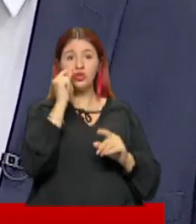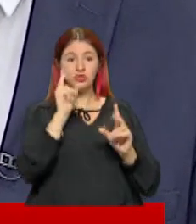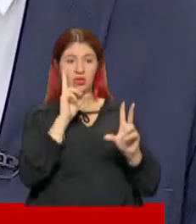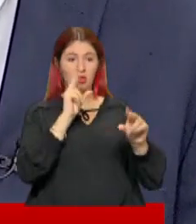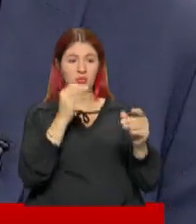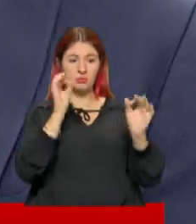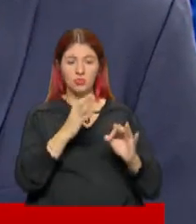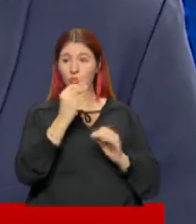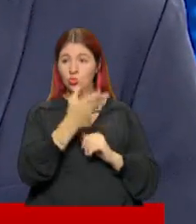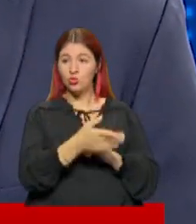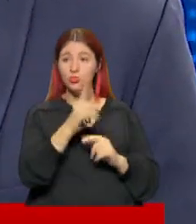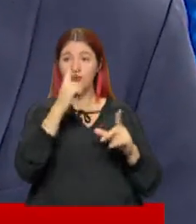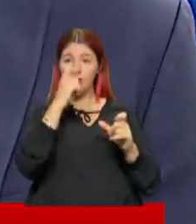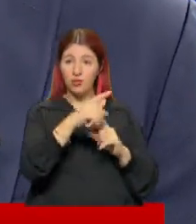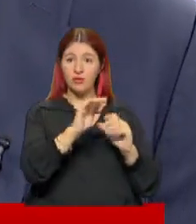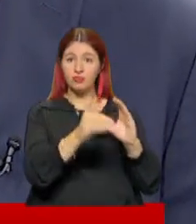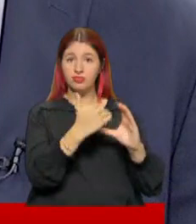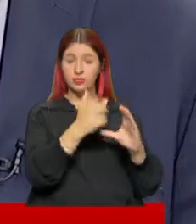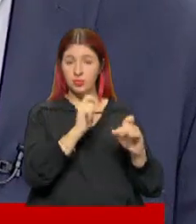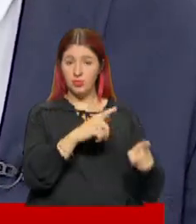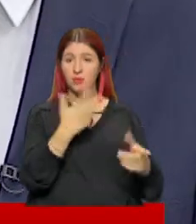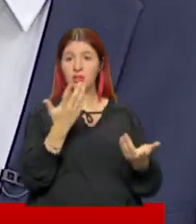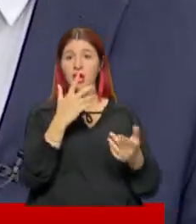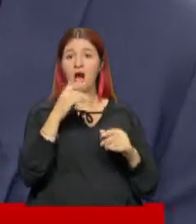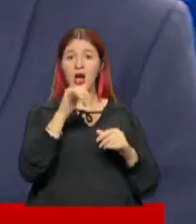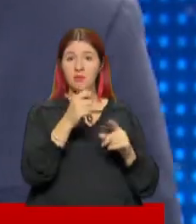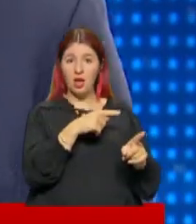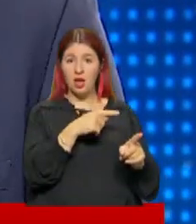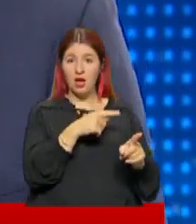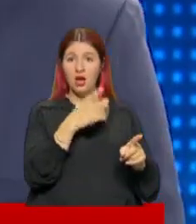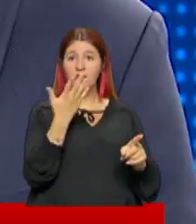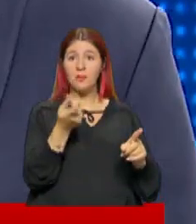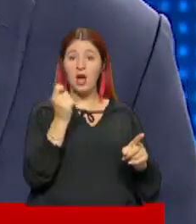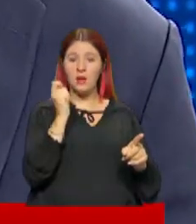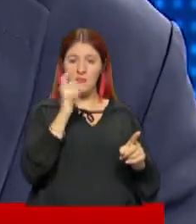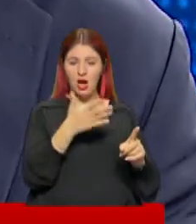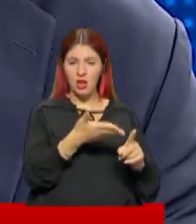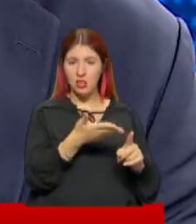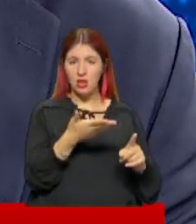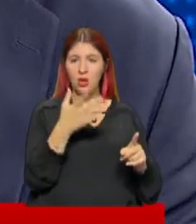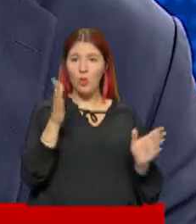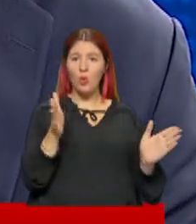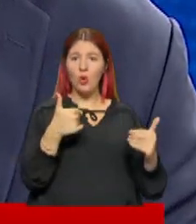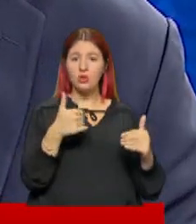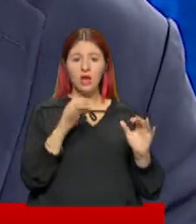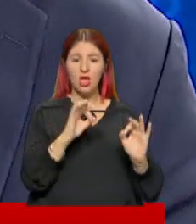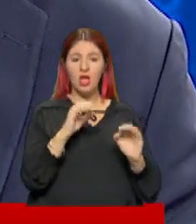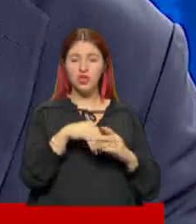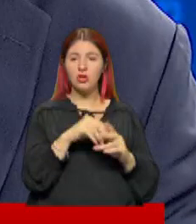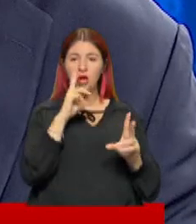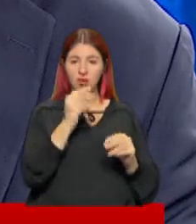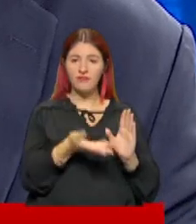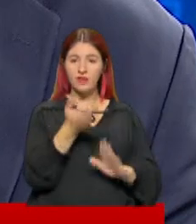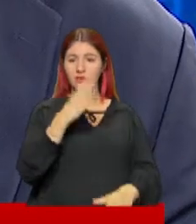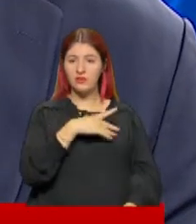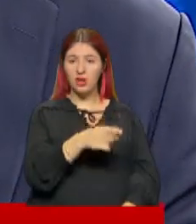kalmaya başladıklarını, bunun fotoğraflarını da gönderiyor. İşte aynı para... Hatta para da artıyor, odanın mevcudu da artıyor